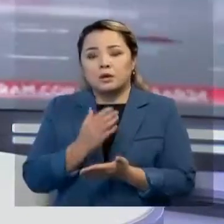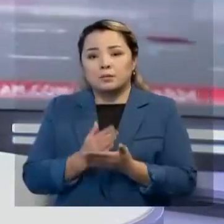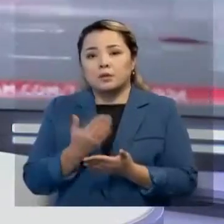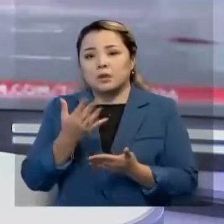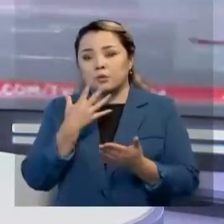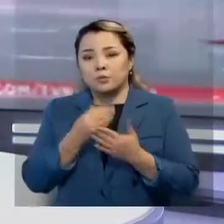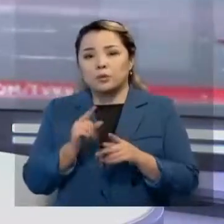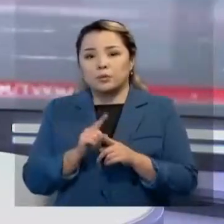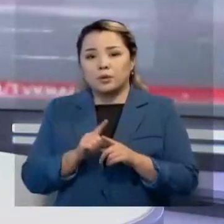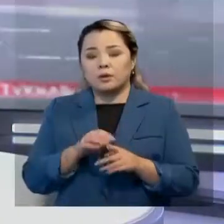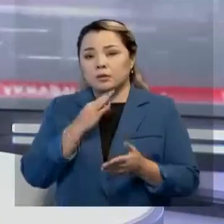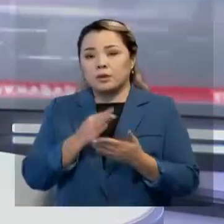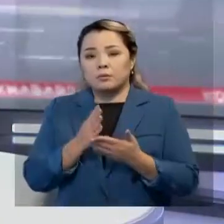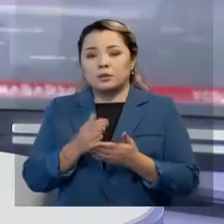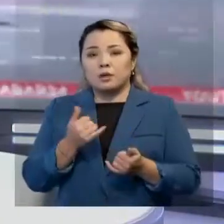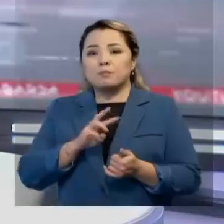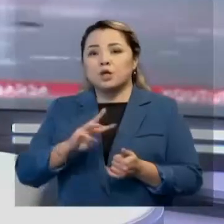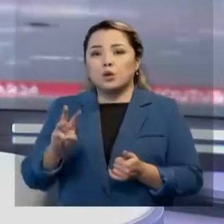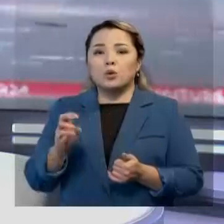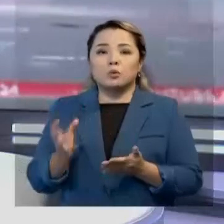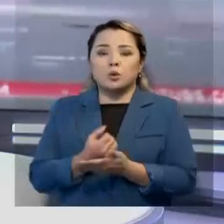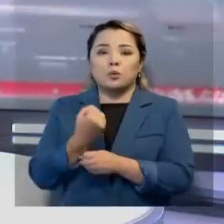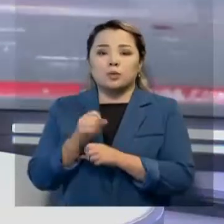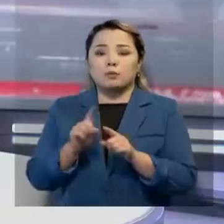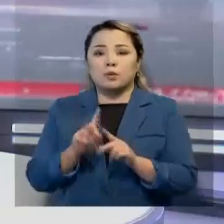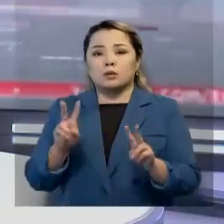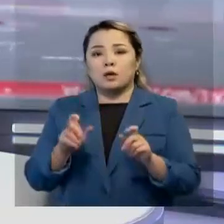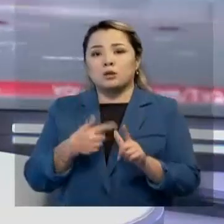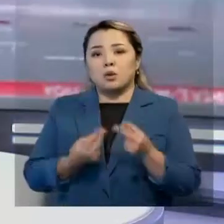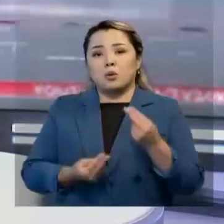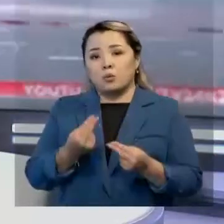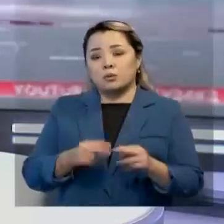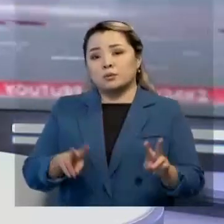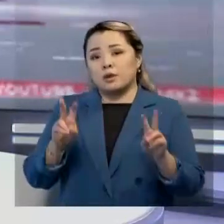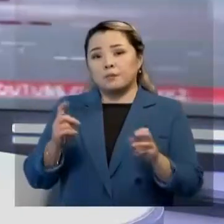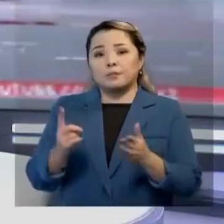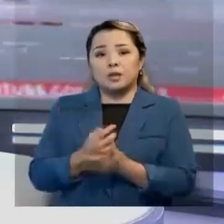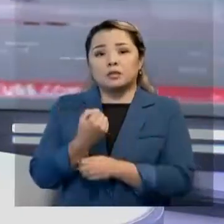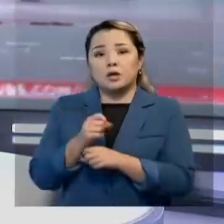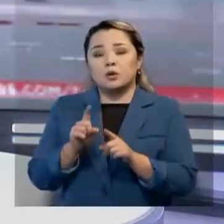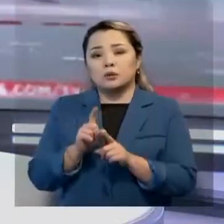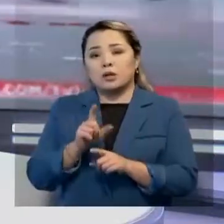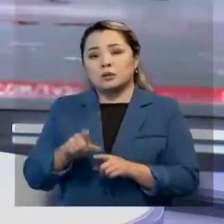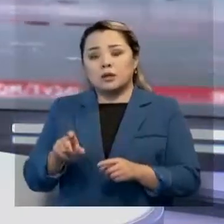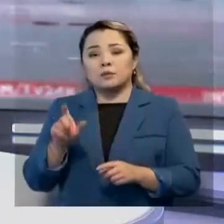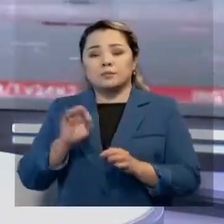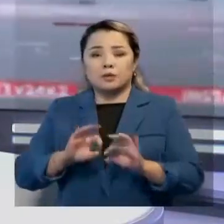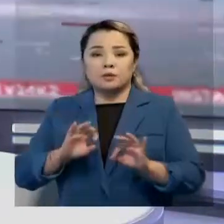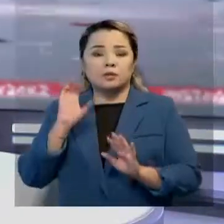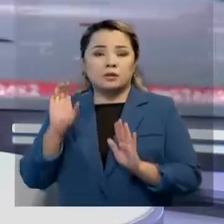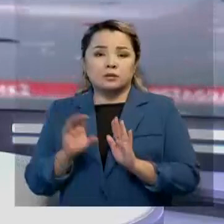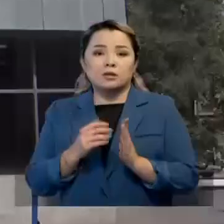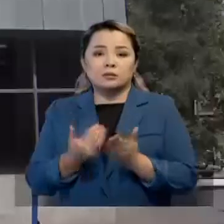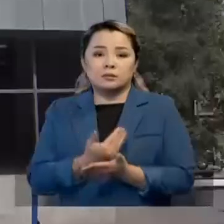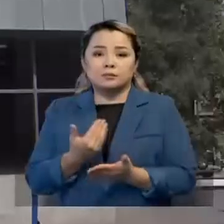электромобиль тақымдайды. Егістер үшін миллион ұтып ал деп аталатын ойынның шарттары мен алғашқы жеңімпаздар туралы тілші бейнематериалында.